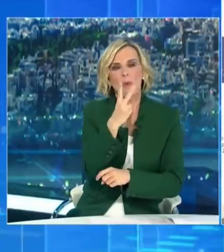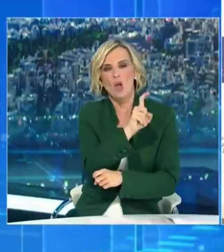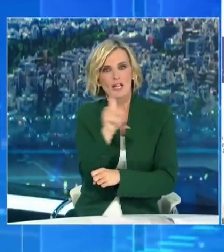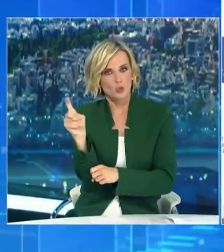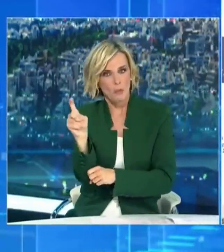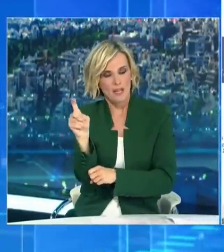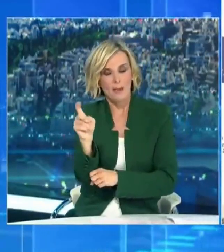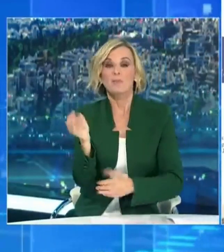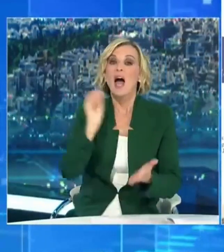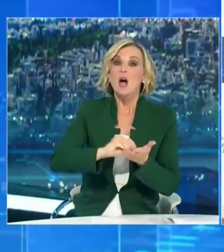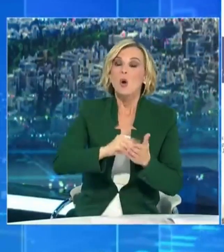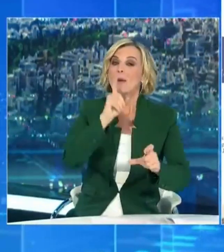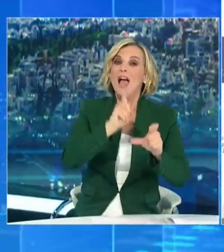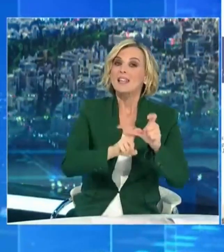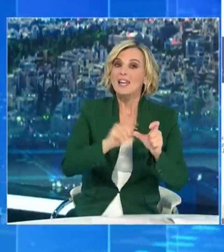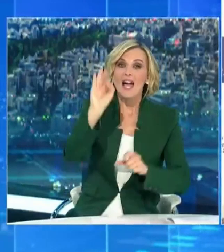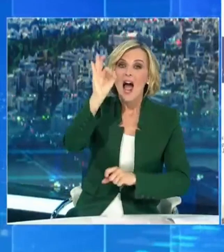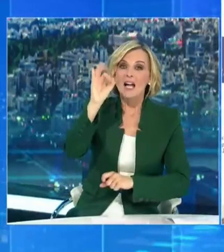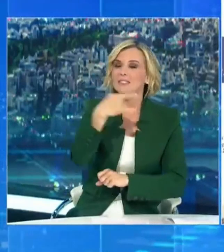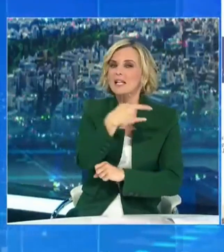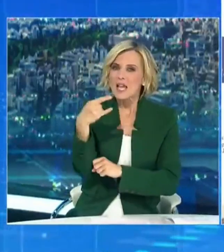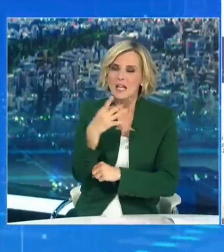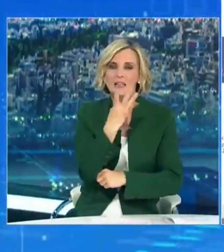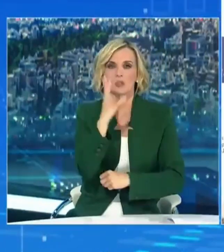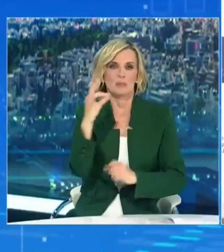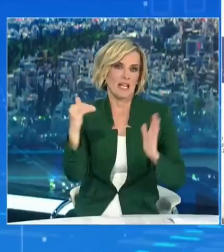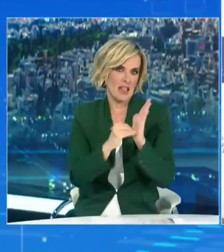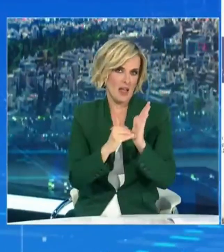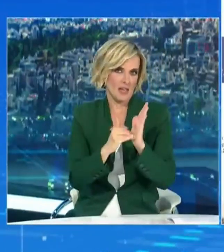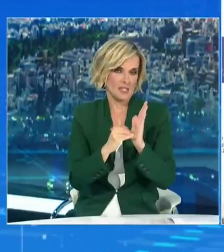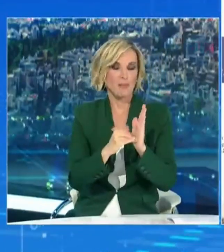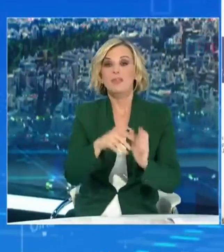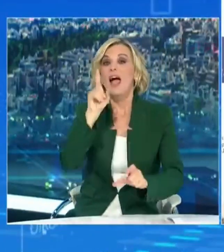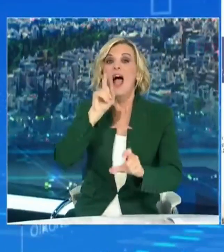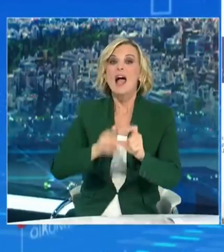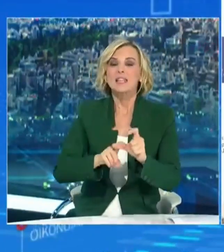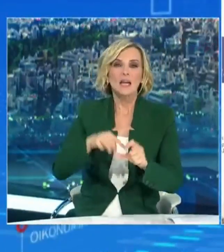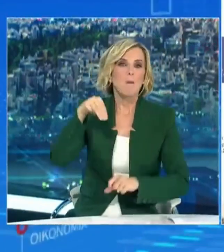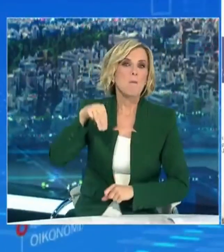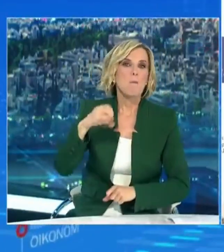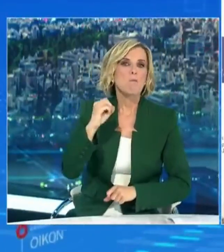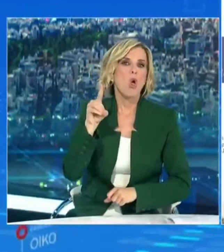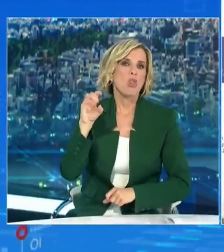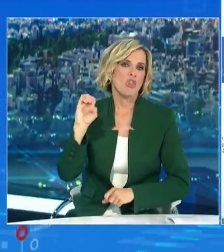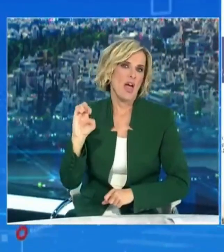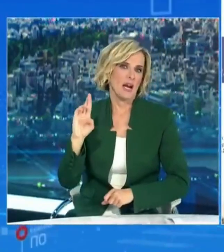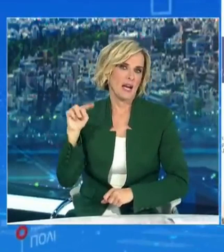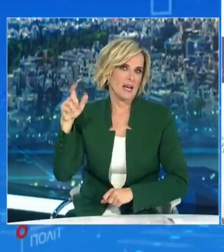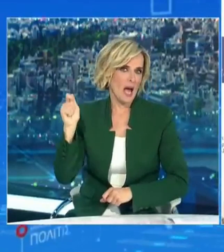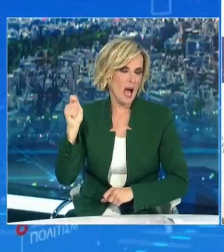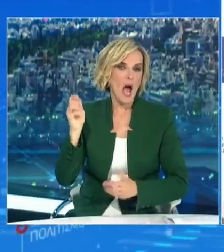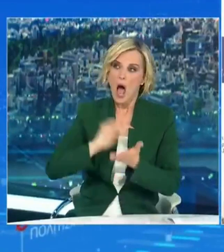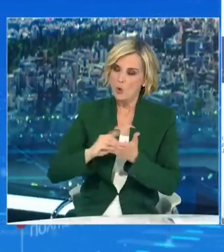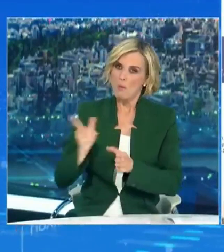AstraZeneca 450.000 δόσεις, από την εταιρεία Moderna μας επιβεβαίωσε παραδόσεις 100.000 δόσεων, αναμένουμε ακόμη